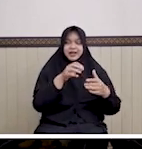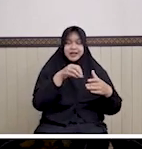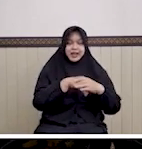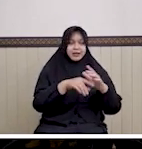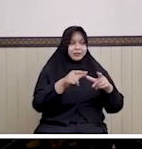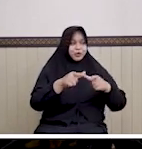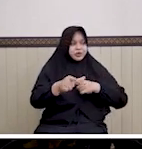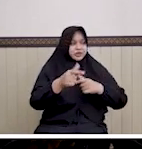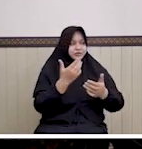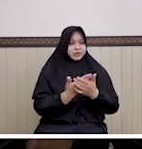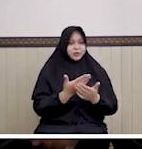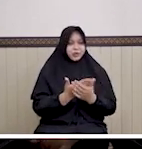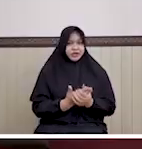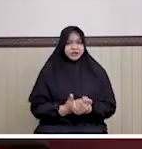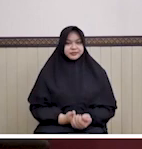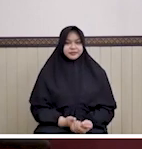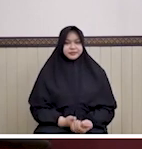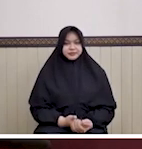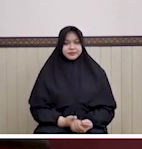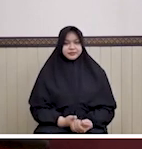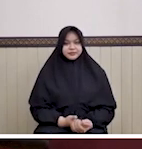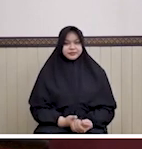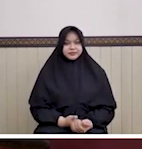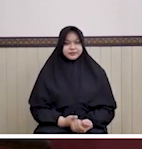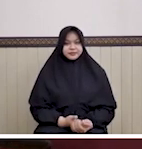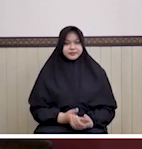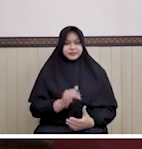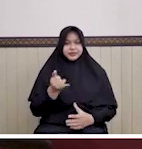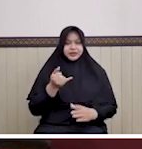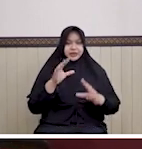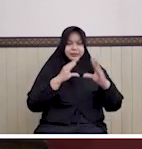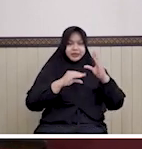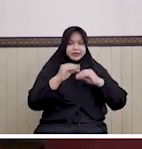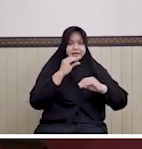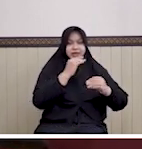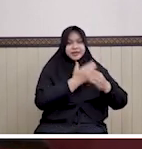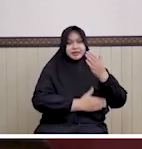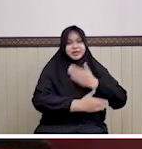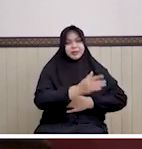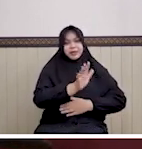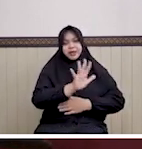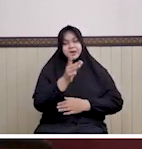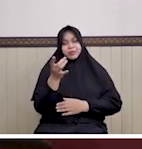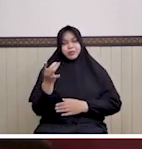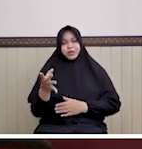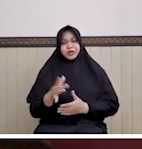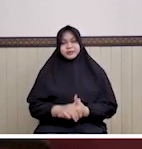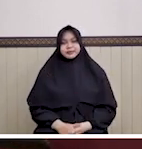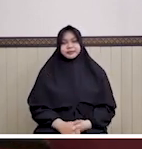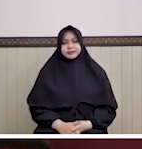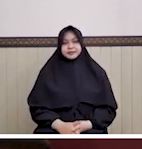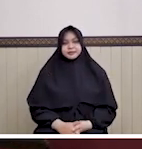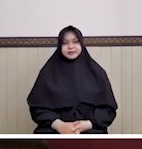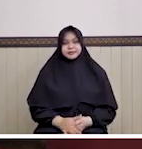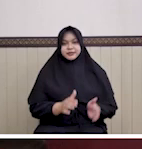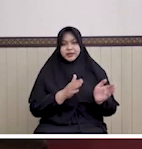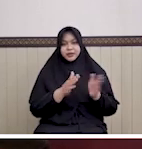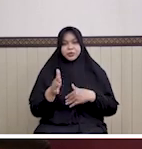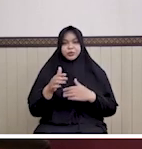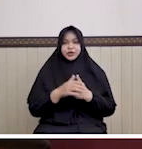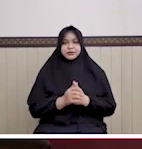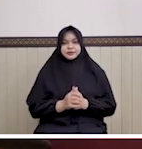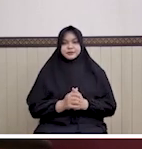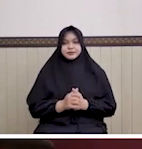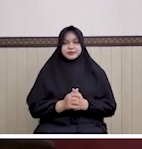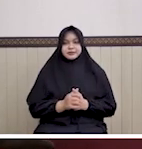proses pembuktian jadi bicara disabilitas itu memang tidak mudah kita Kemudian pada saat